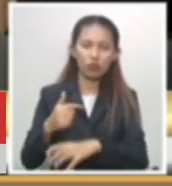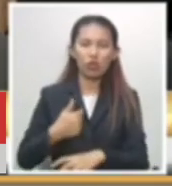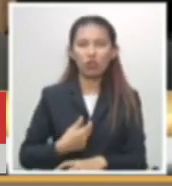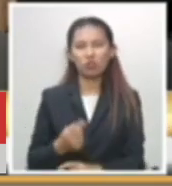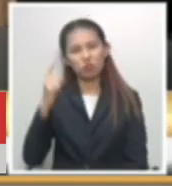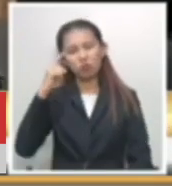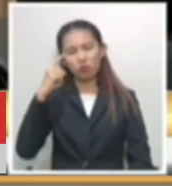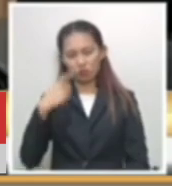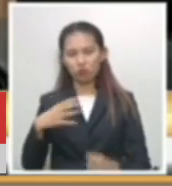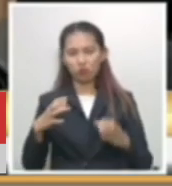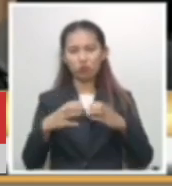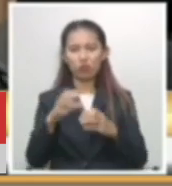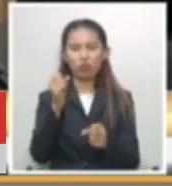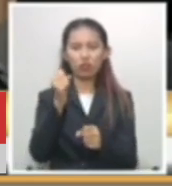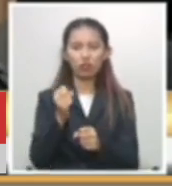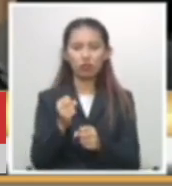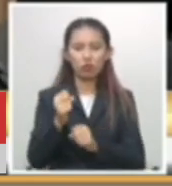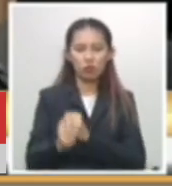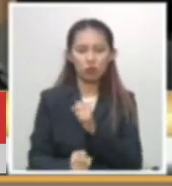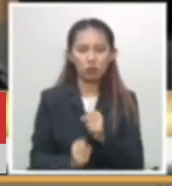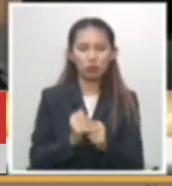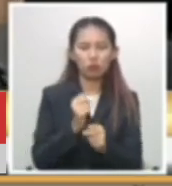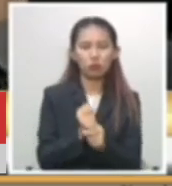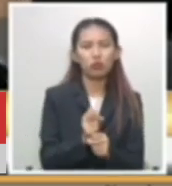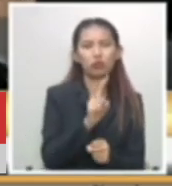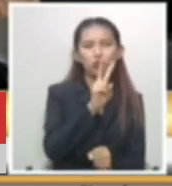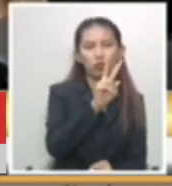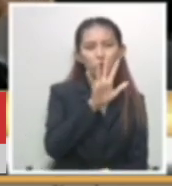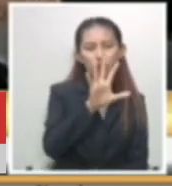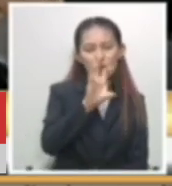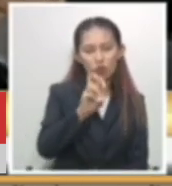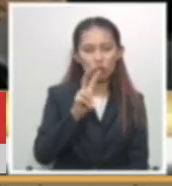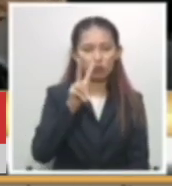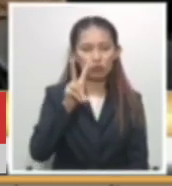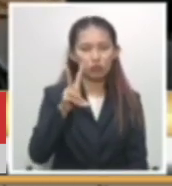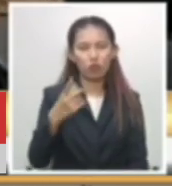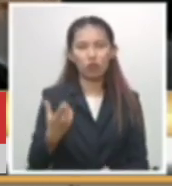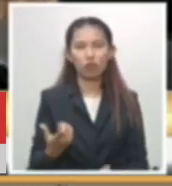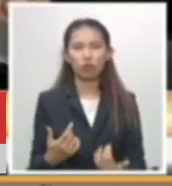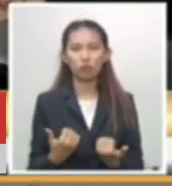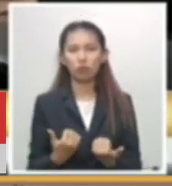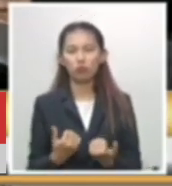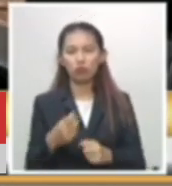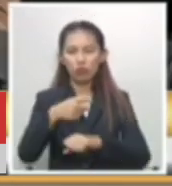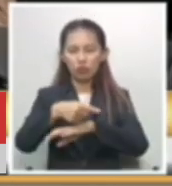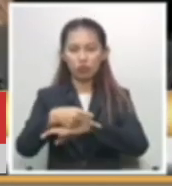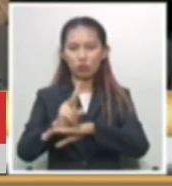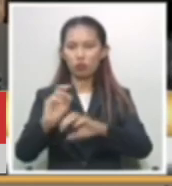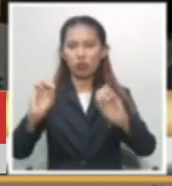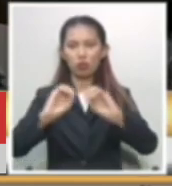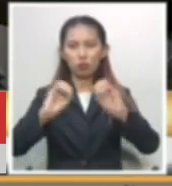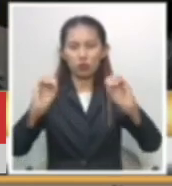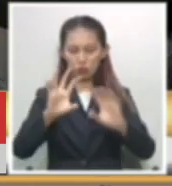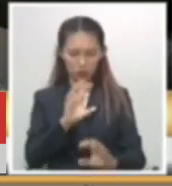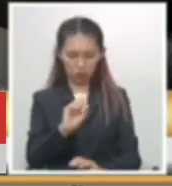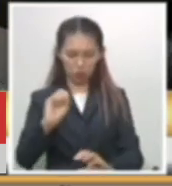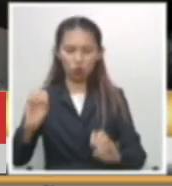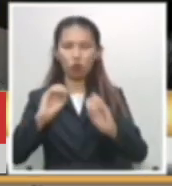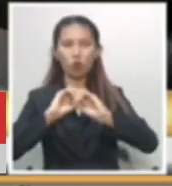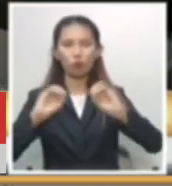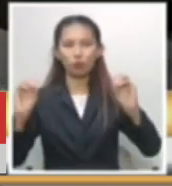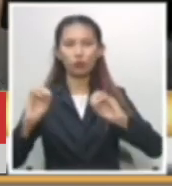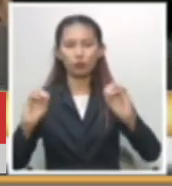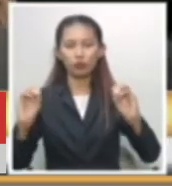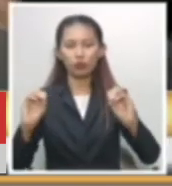ะปี2562ไม่มีสภาไม่มีสมาชิกสภาผู้แทนราษฎร